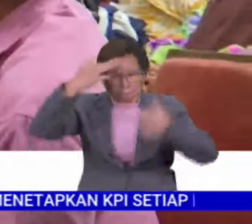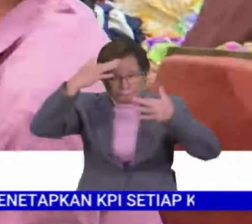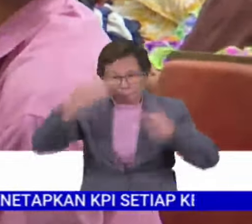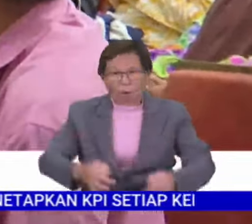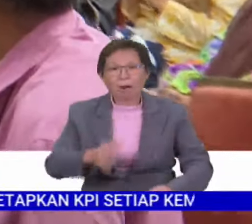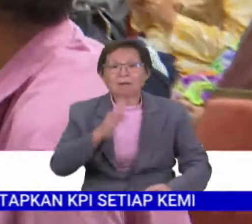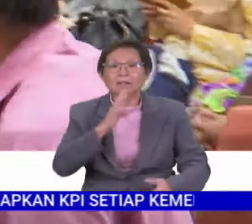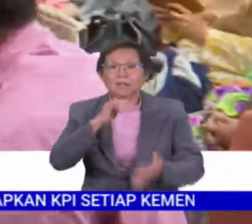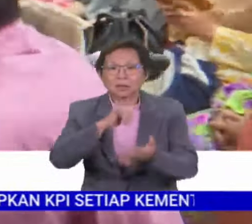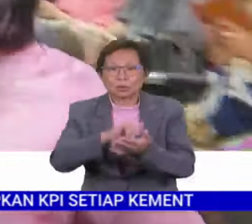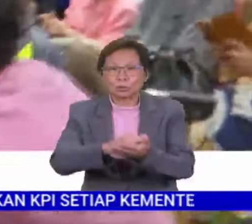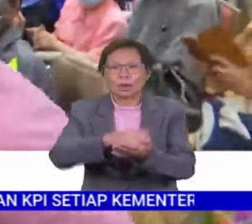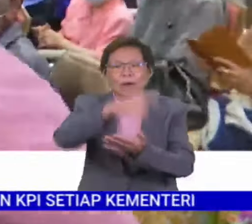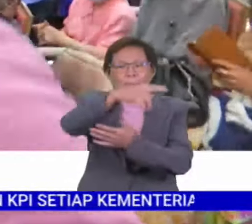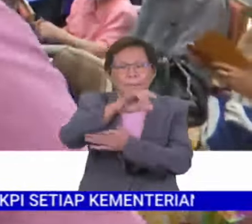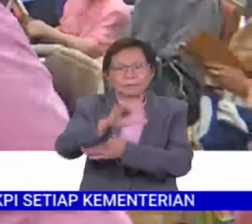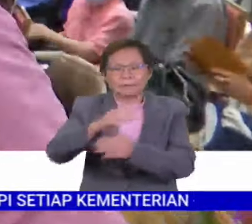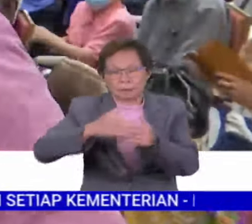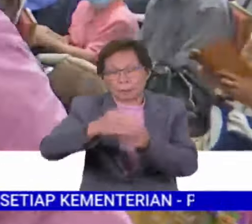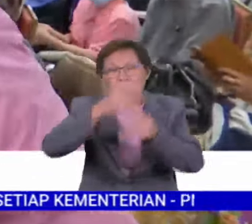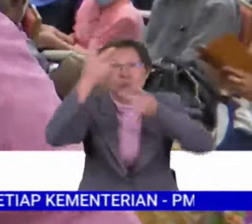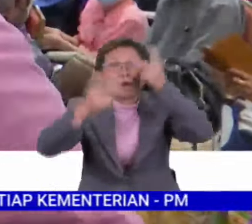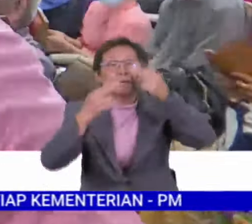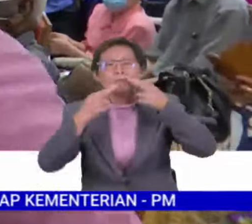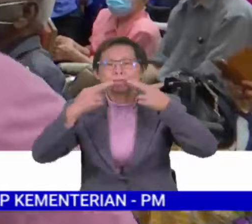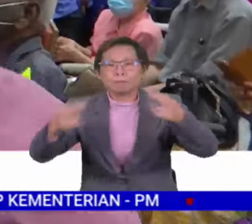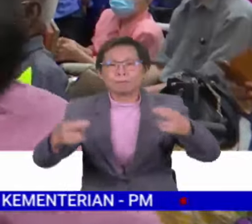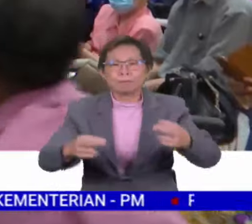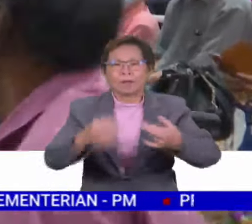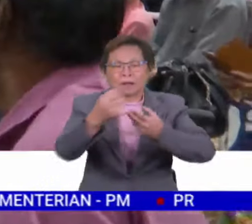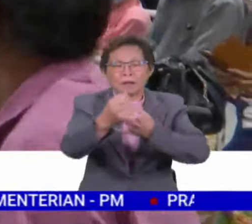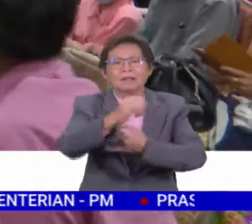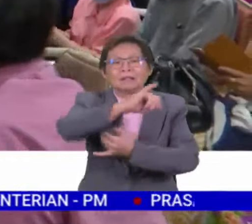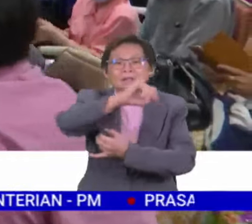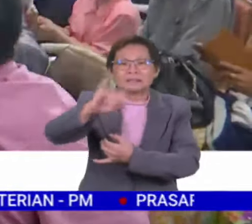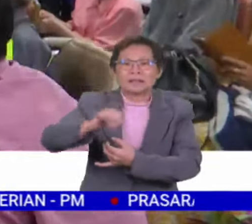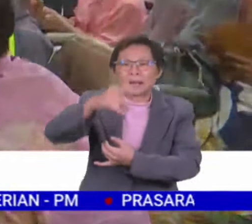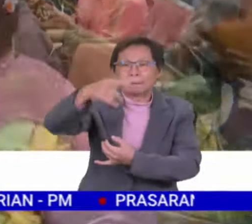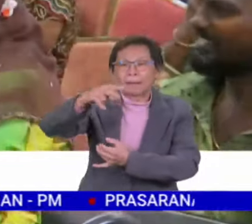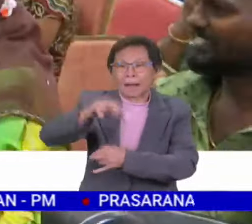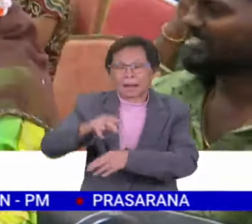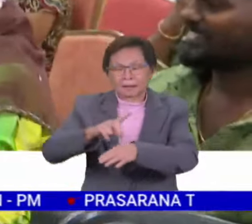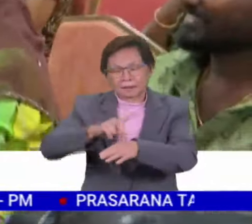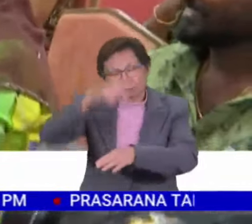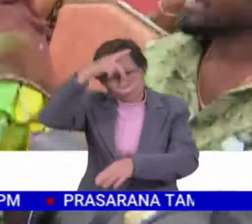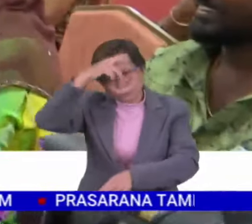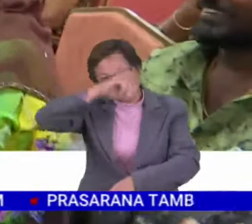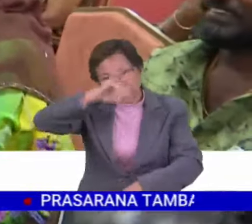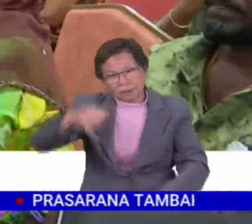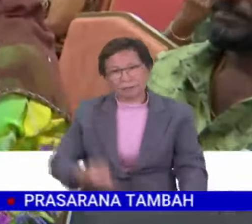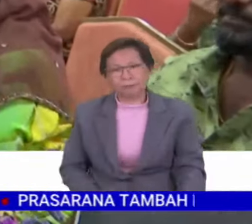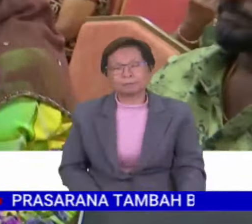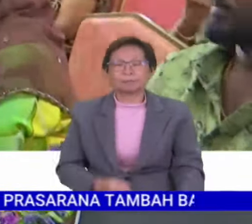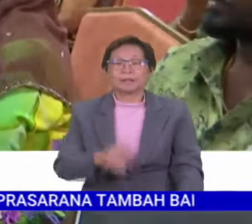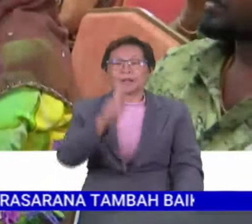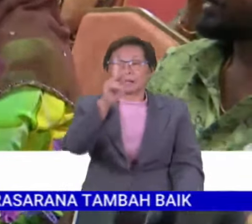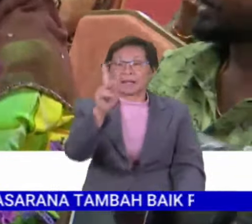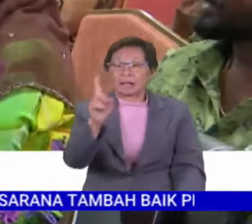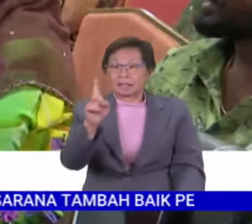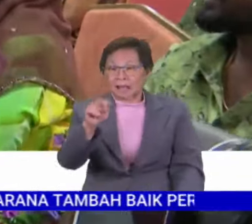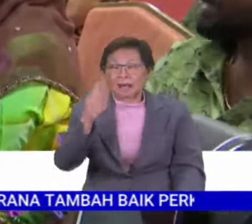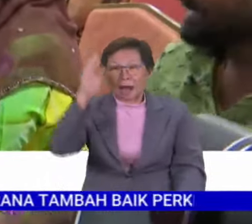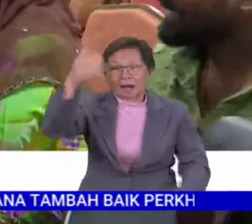Beliau berkata demikian pada sidang media selepas selawatan rasmi ke Jabatan Pendaftaran Negara JPN di Putrajaya. Tambahnya, KDN